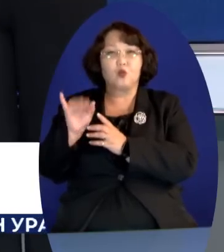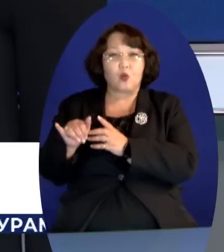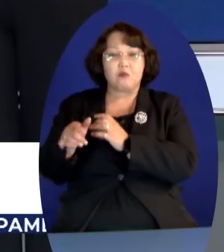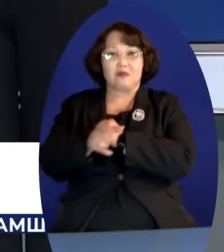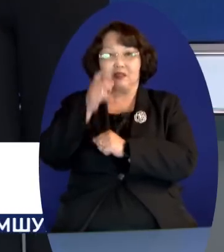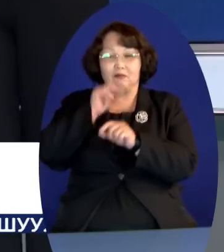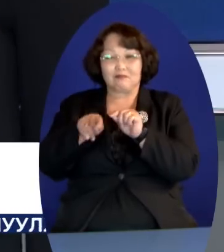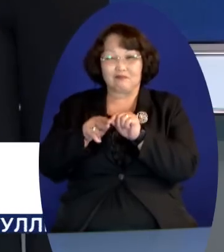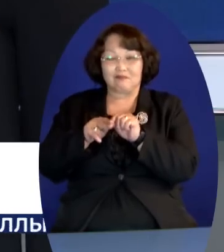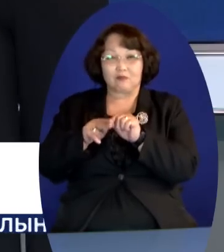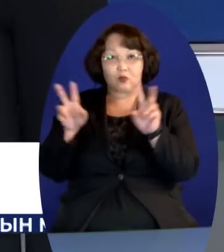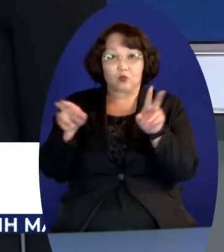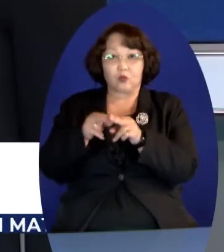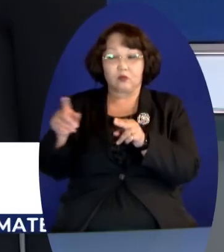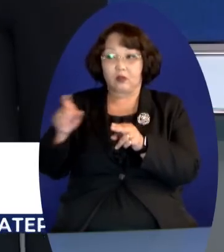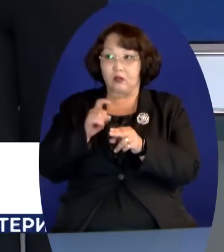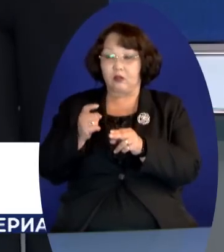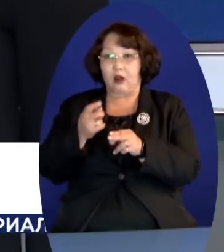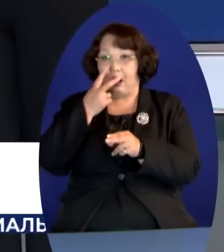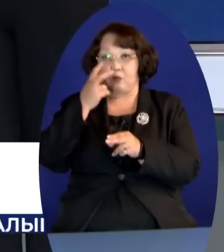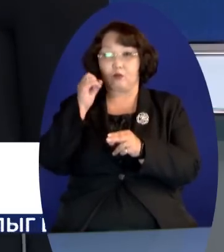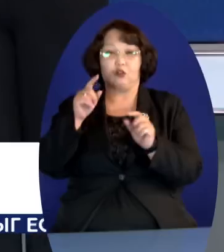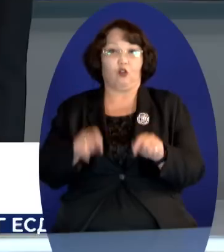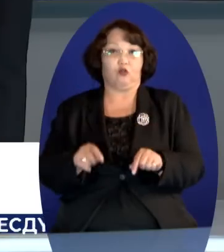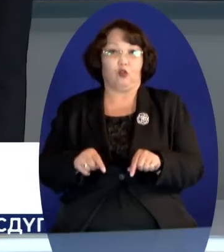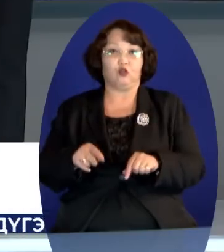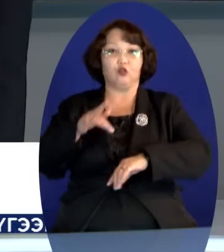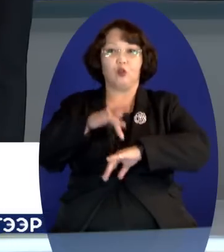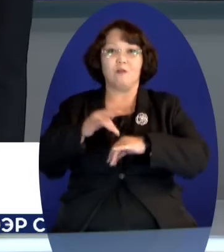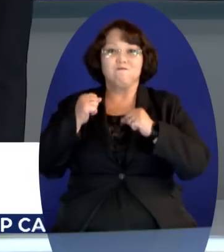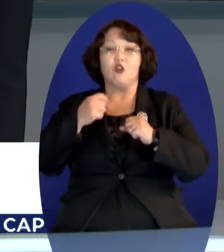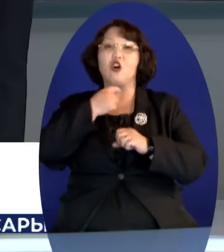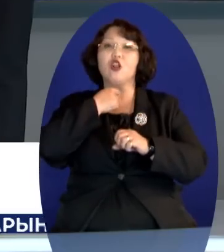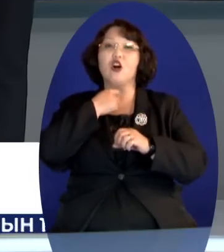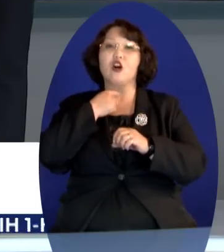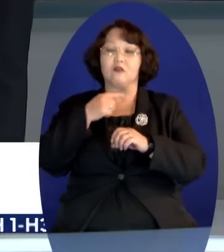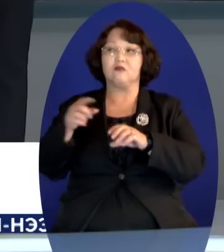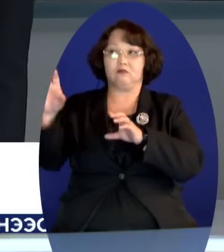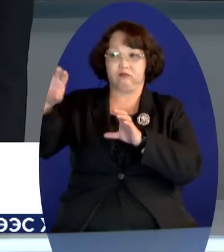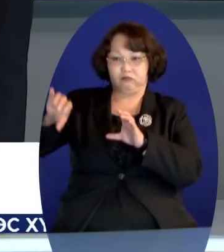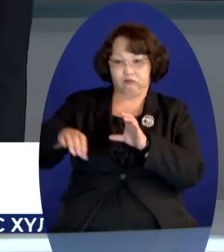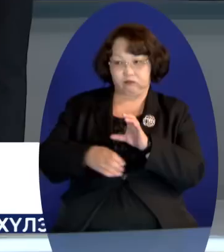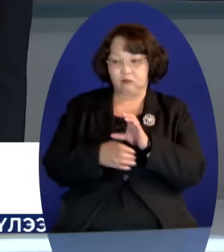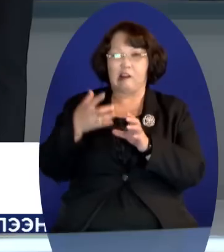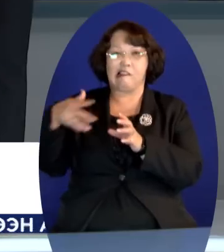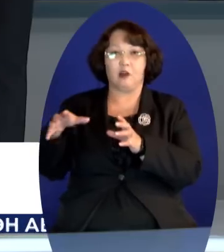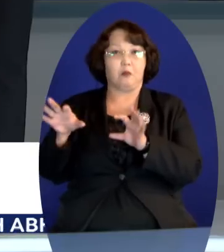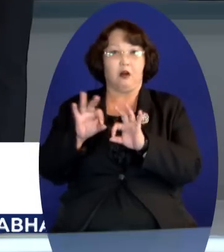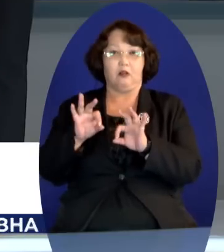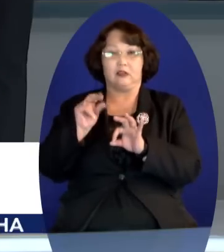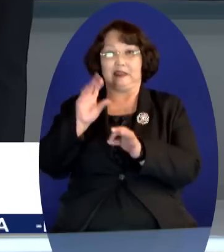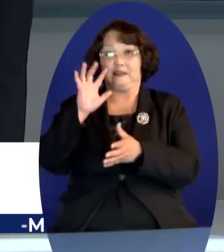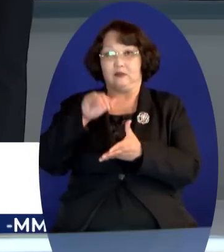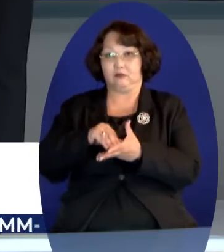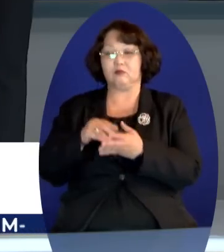мэрэгжлийн дүгнэлтээр дээр тулгуурлах юм бол одоогийн байдлаар төв шугамар дамжиж байгаа хэрэглээний усанд ямар нэгэн стандартын